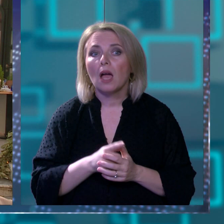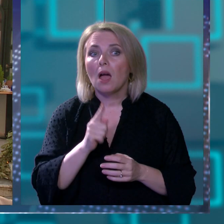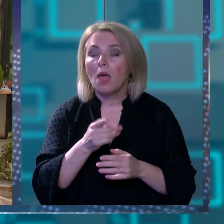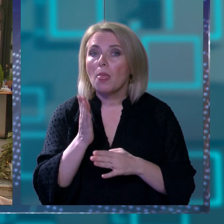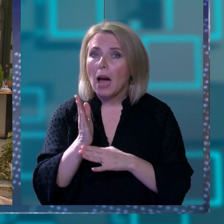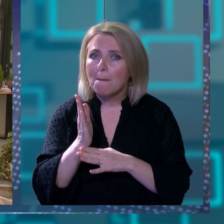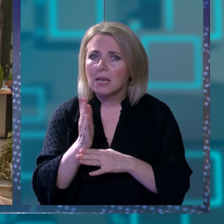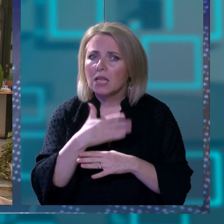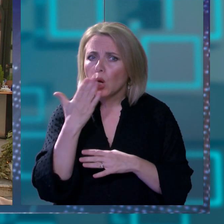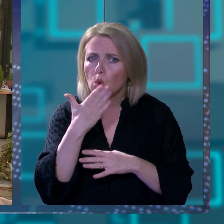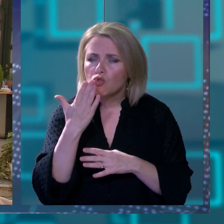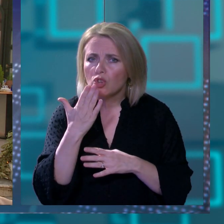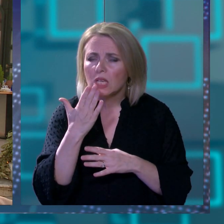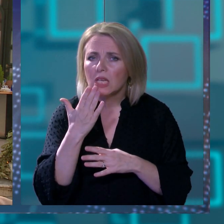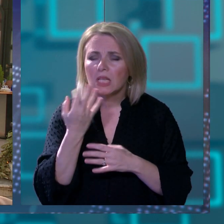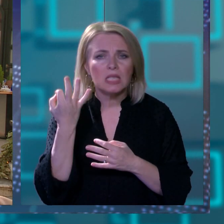učenik,